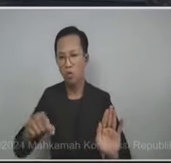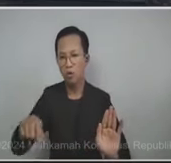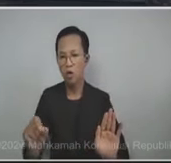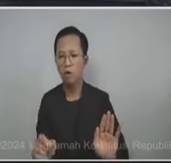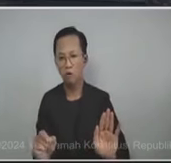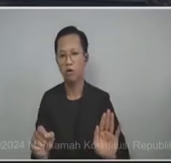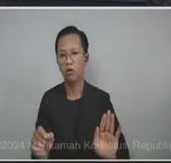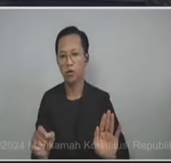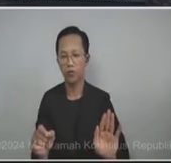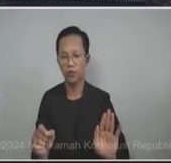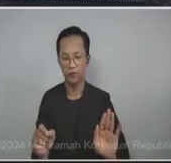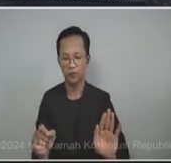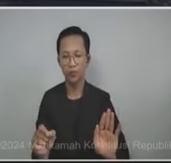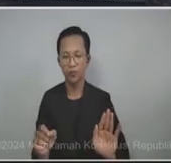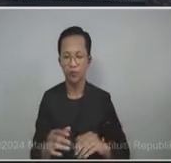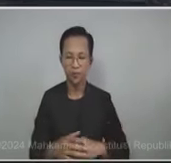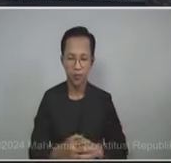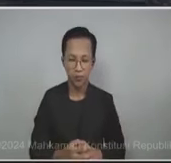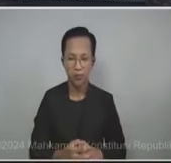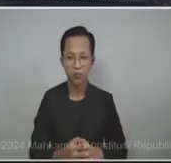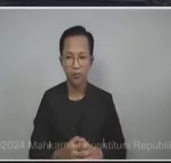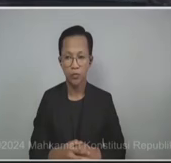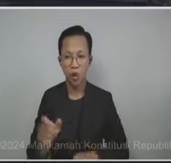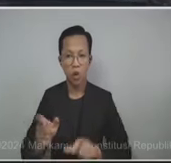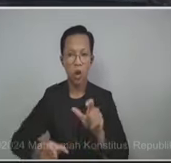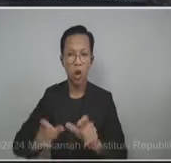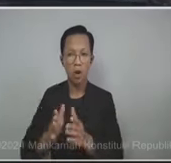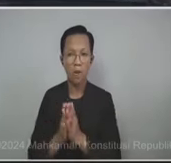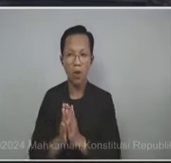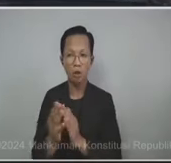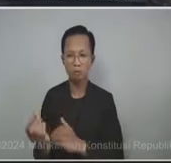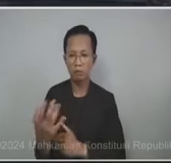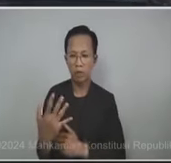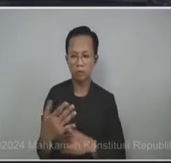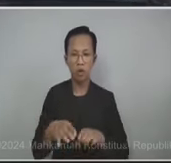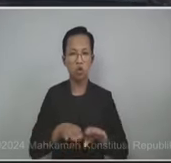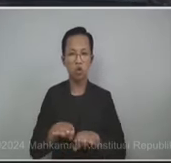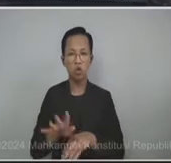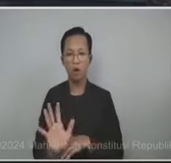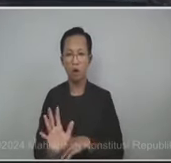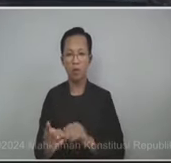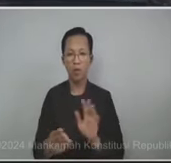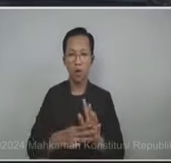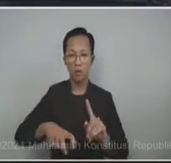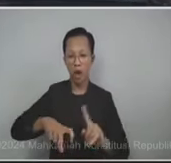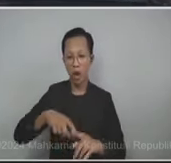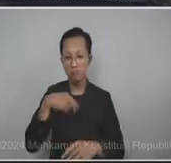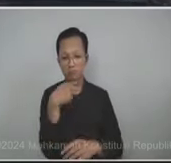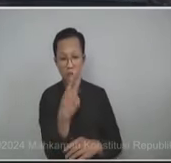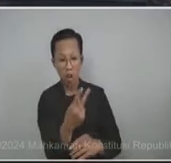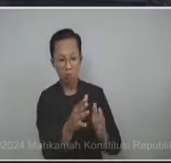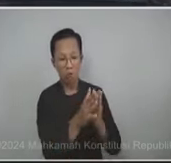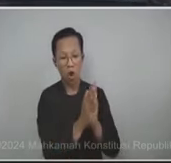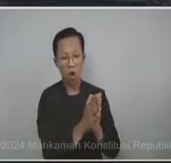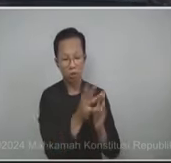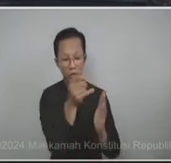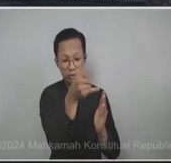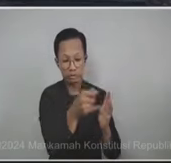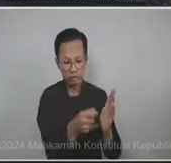karena hal demikian yang tidak sebagaimana yang dimohonkan oleh para pemohon maka mahkamah berpendapat permohonan para pemohon adalah beralasan menurut hukum untuk